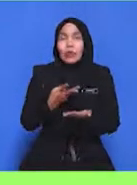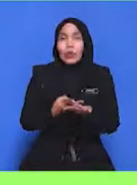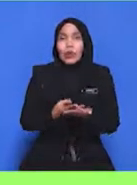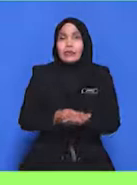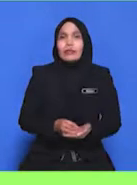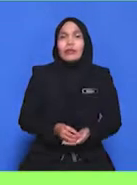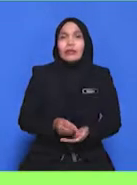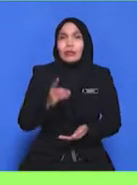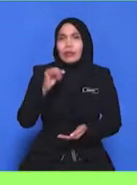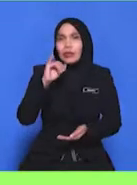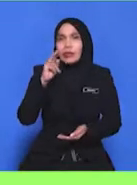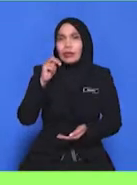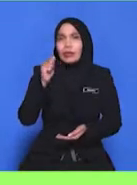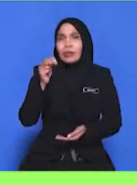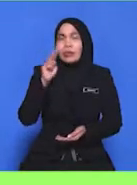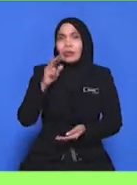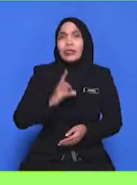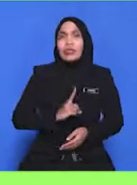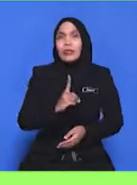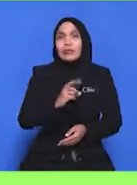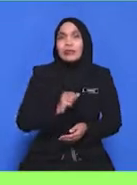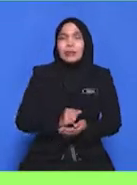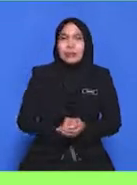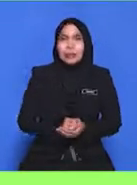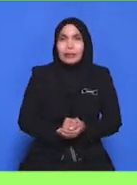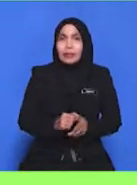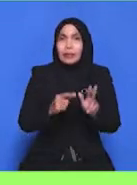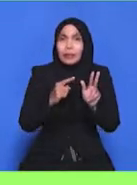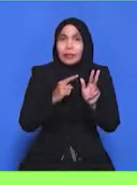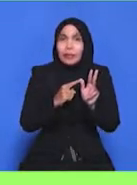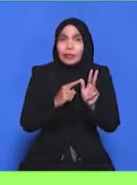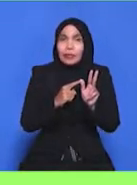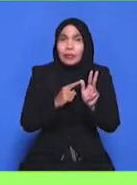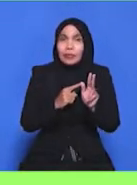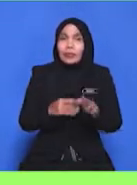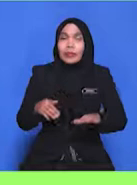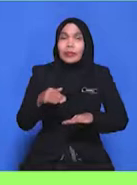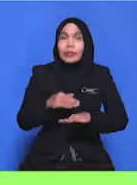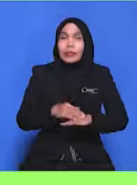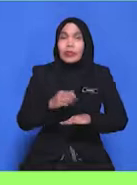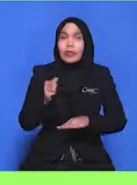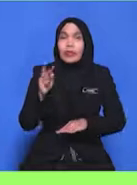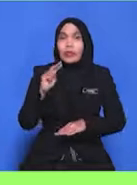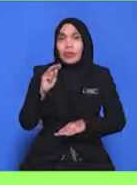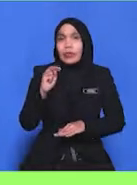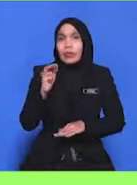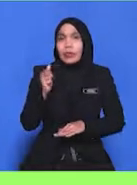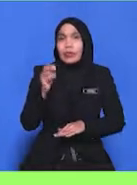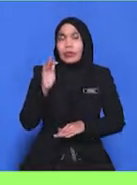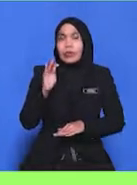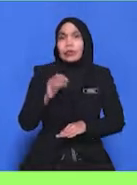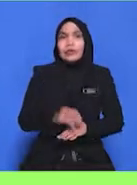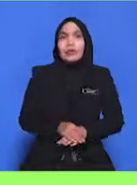bertulisan Arab dan berteks Al-Quran. Tiga, menaik taraf perkhidmatan pos dan